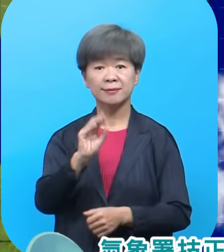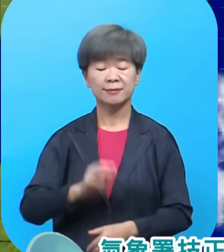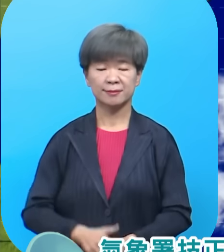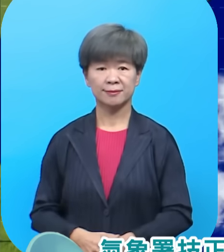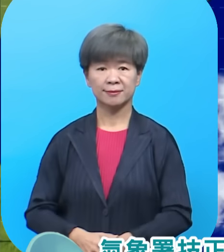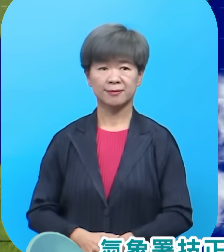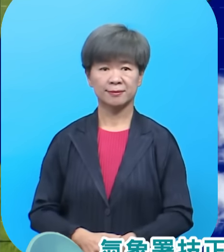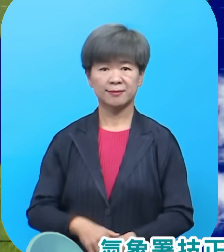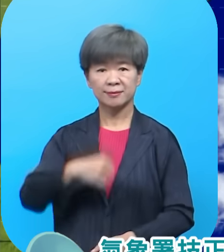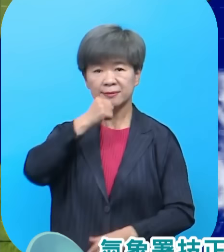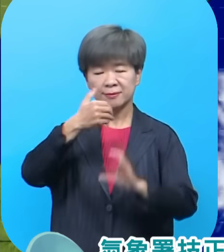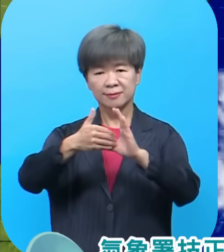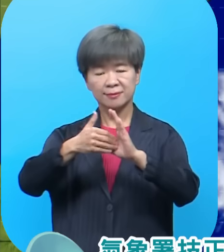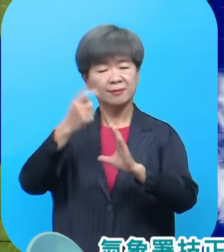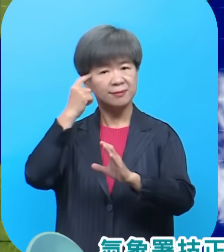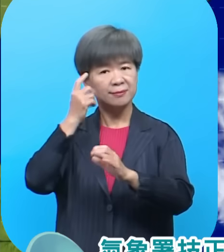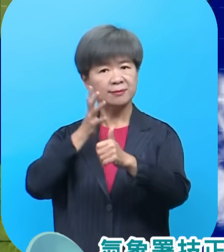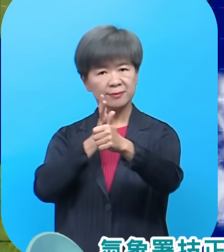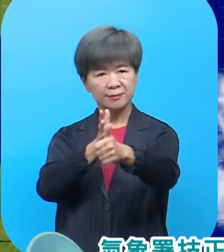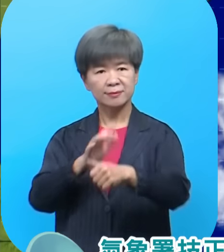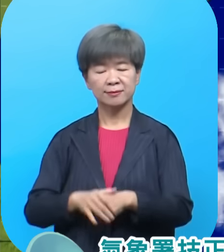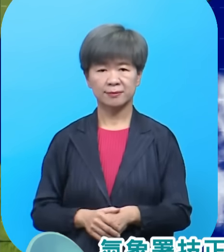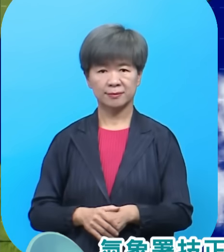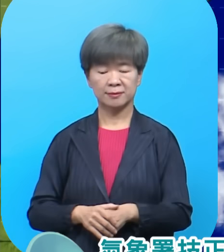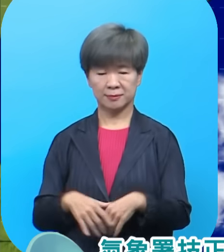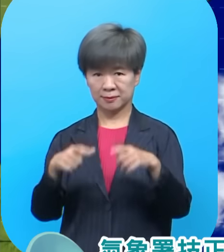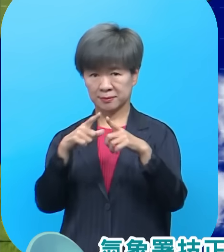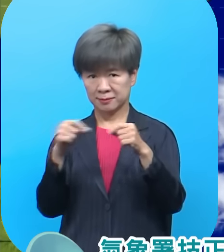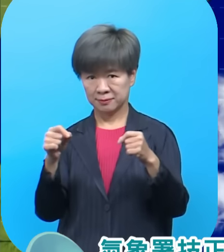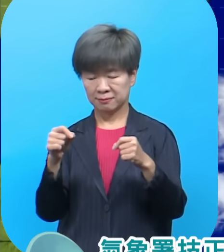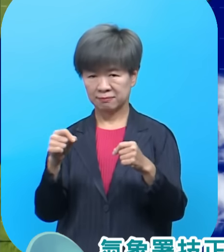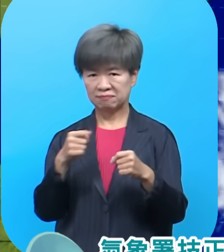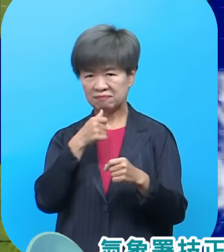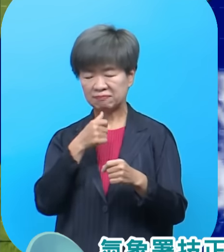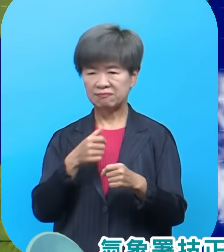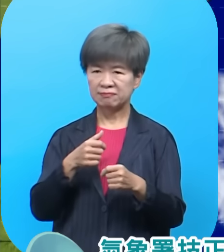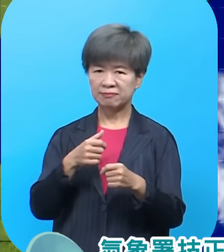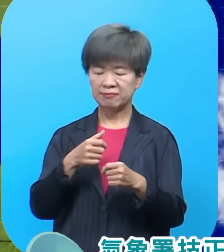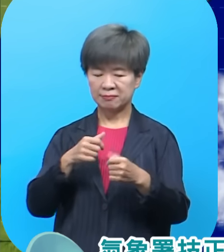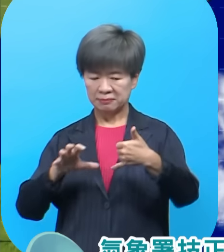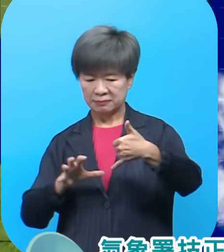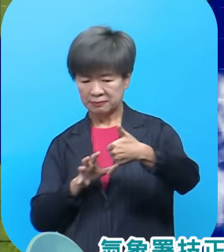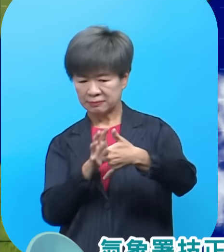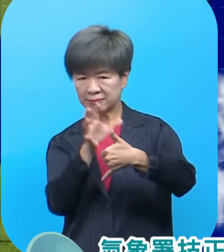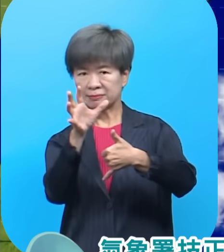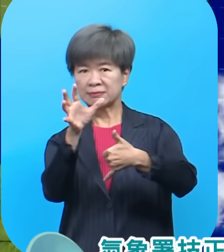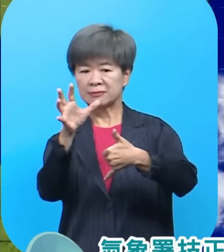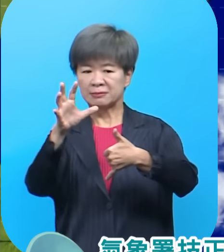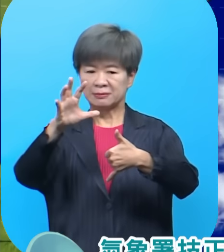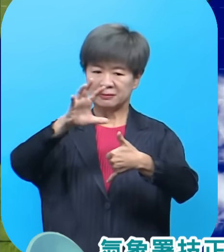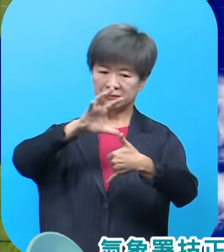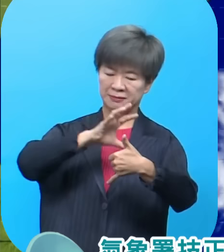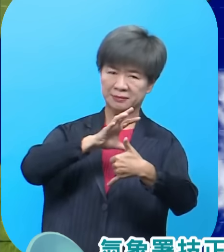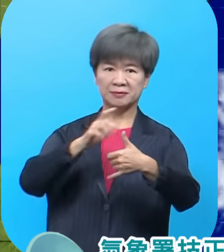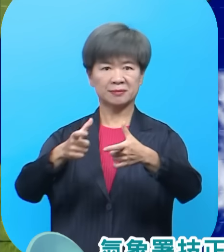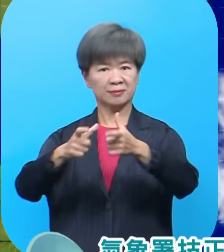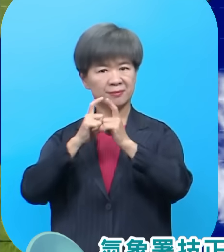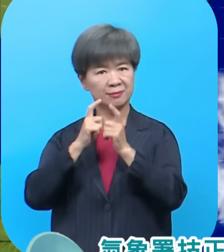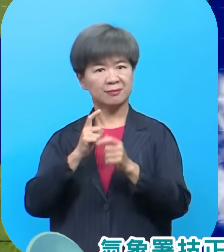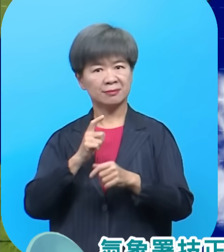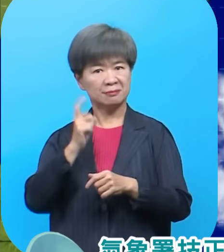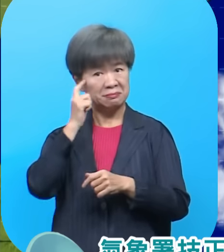还其他问题吗？ 台视记者有询问，就是日本模式有离开台湾之后又再二度回到台湾， okay. 那请问气象署的